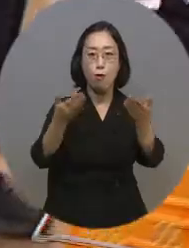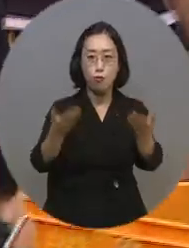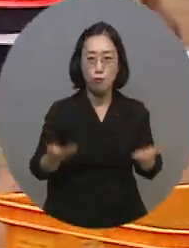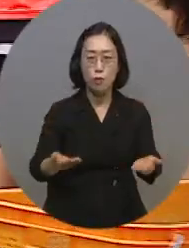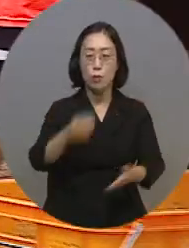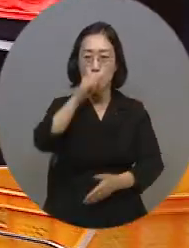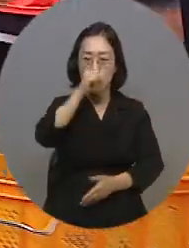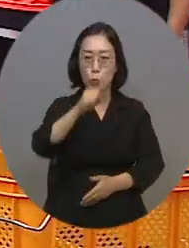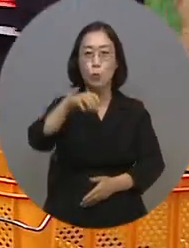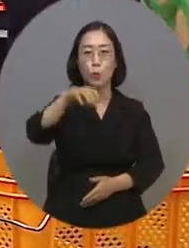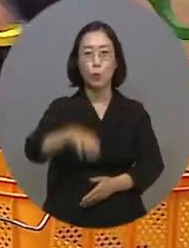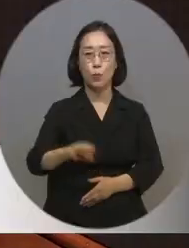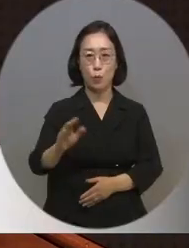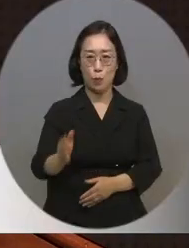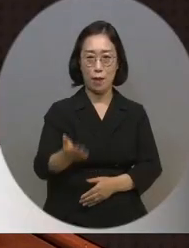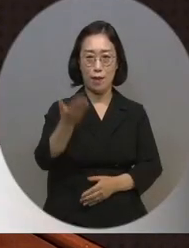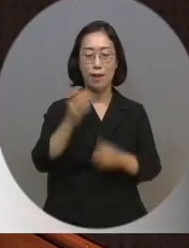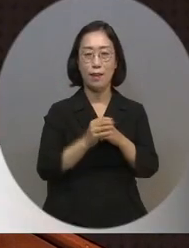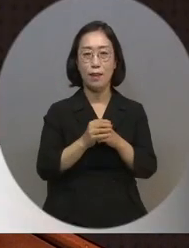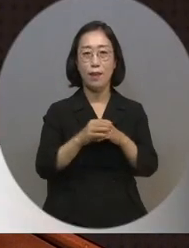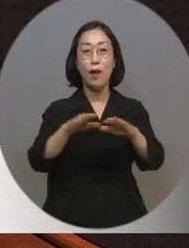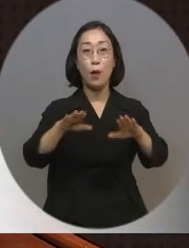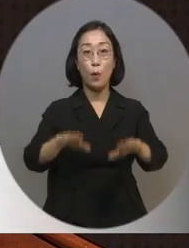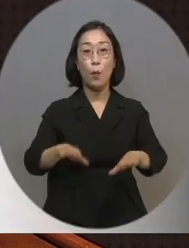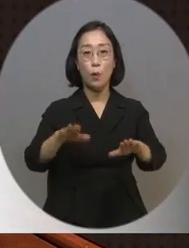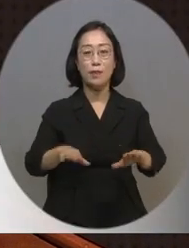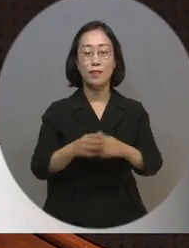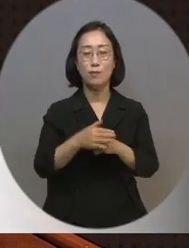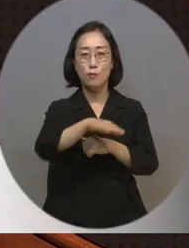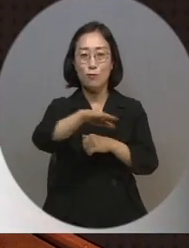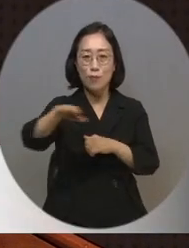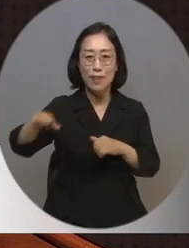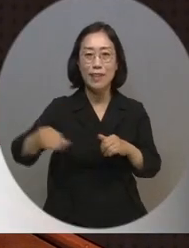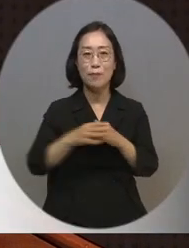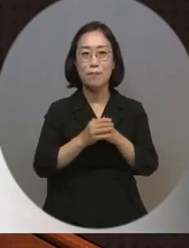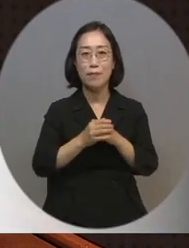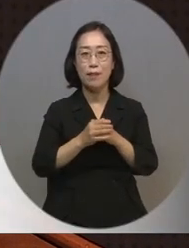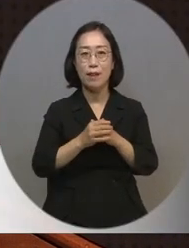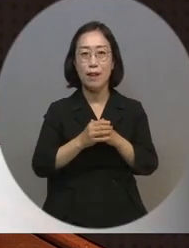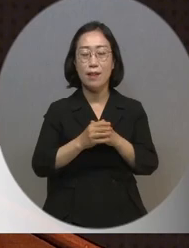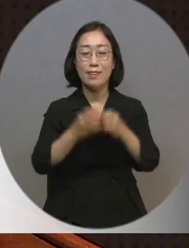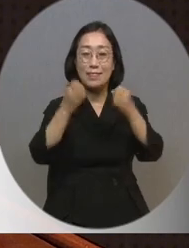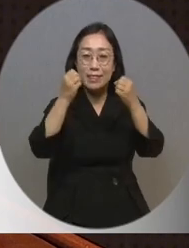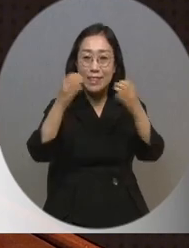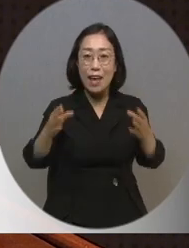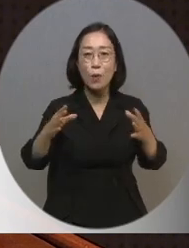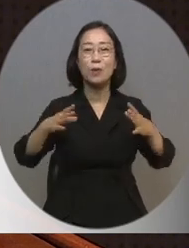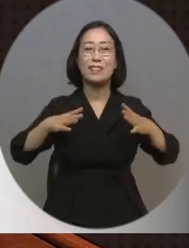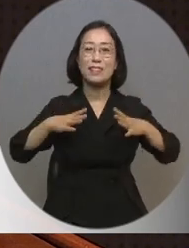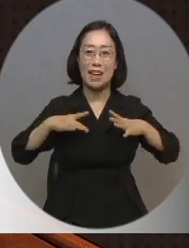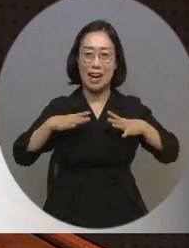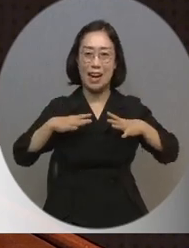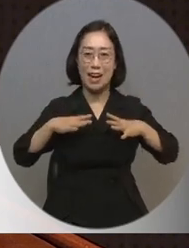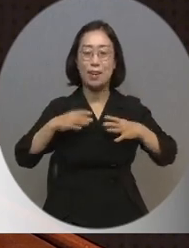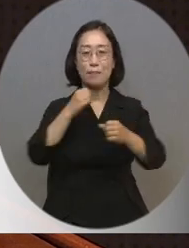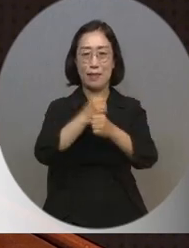것으로 보입니다. 오늘 우리 학교에 또 하나의 큰 자랑거리가